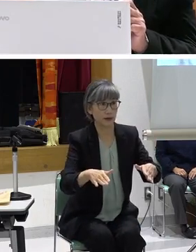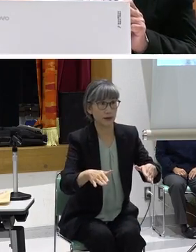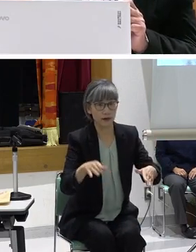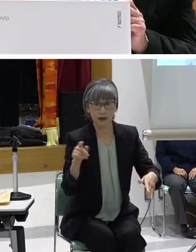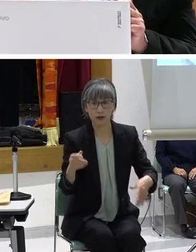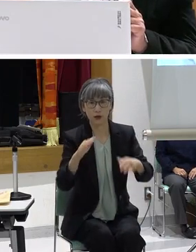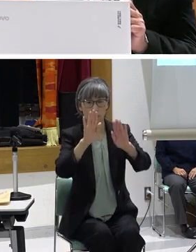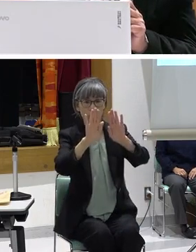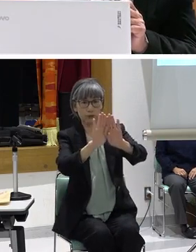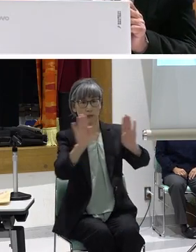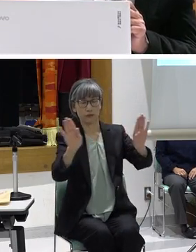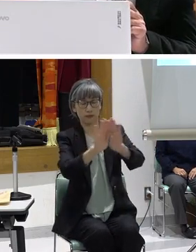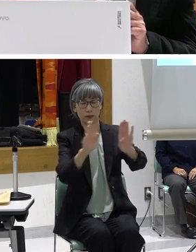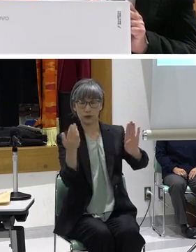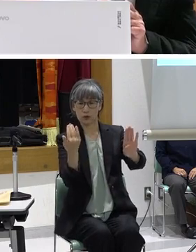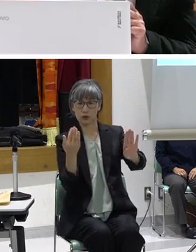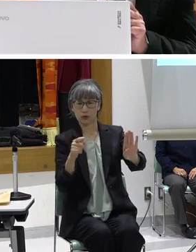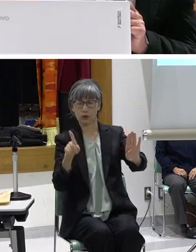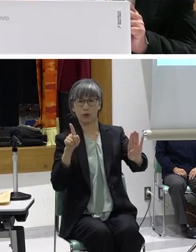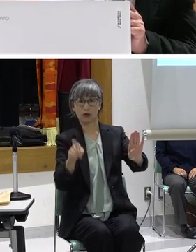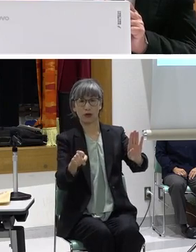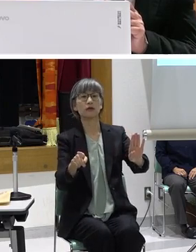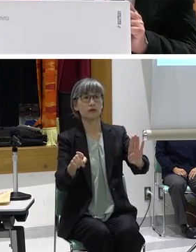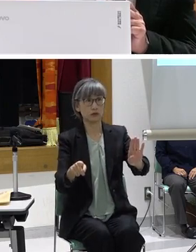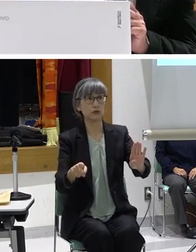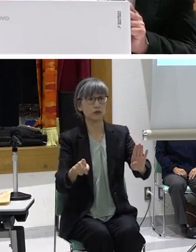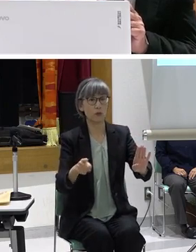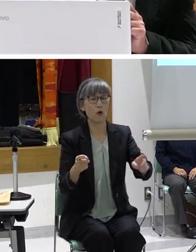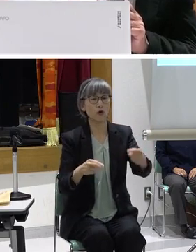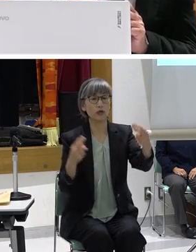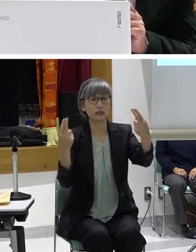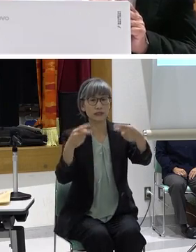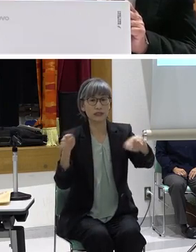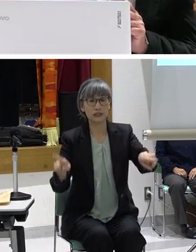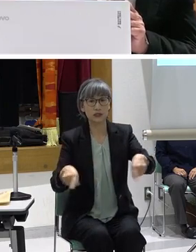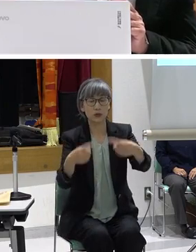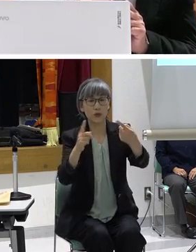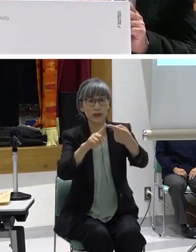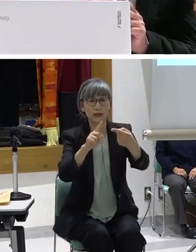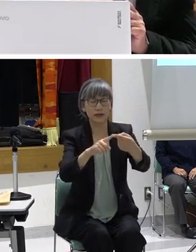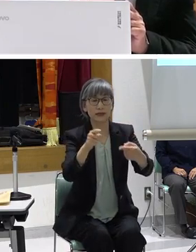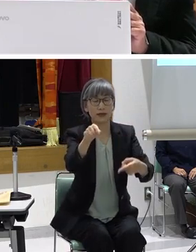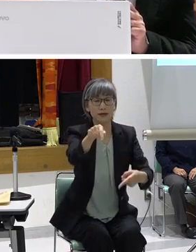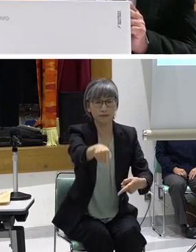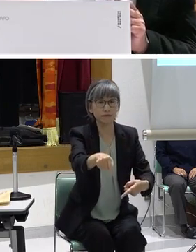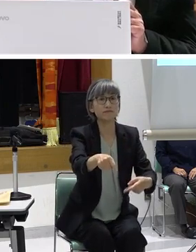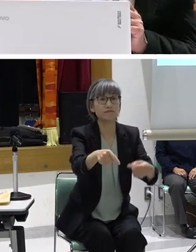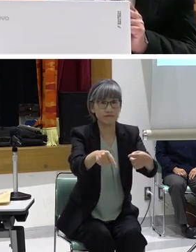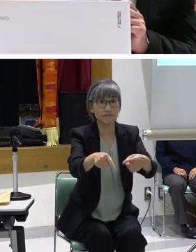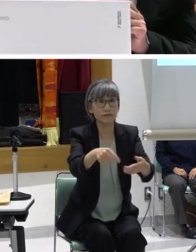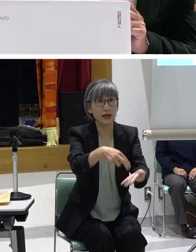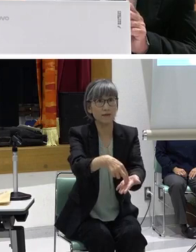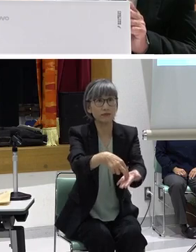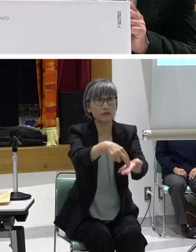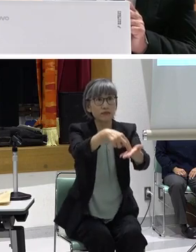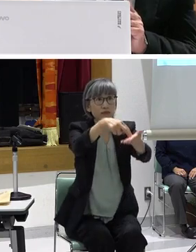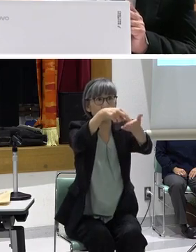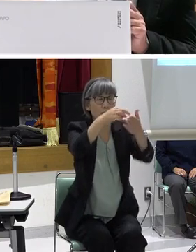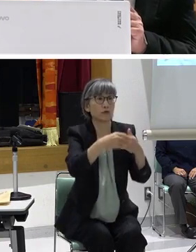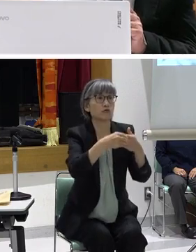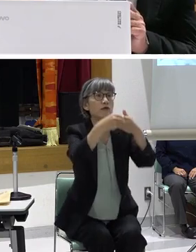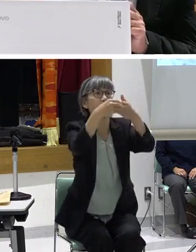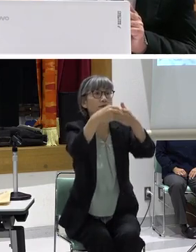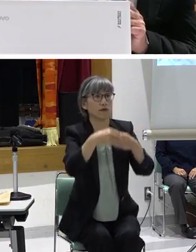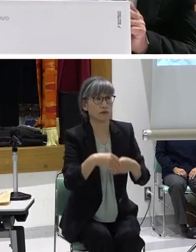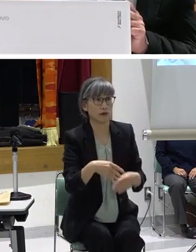階でそのボタンを押して、エレベーターを呼ぶと、ホーム階から改札へ行くわけですけど、その